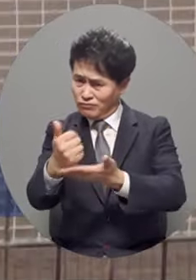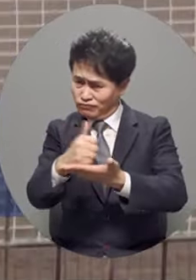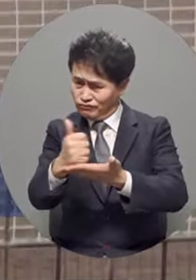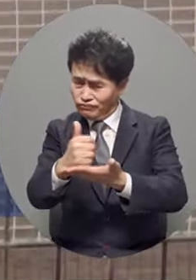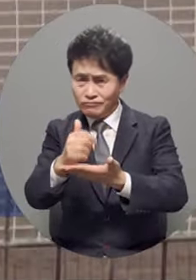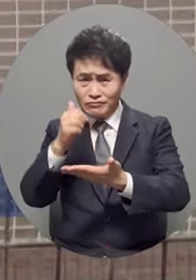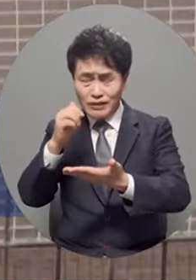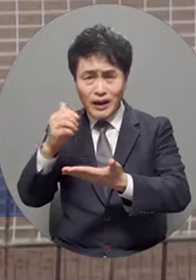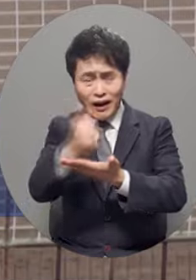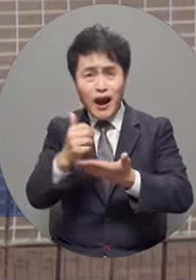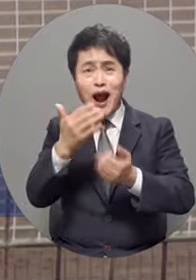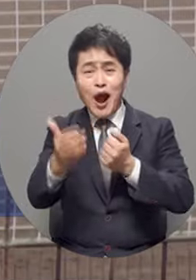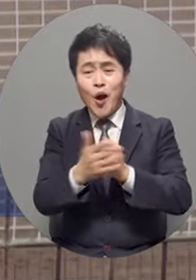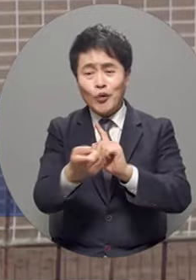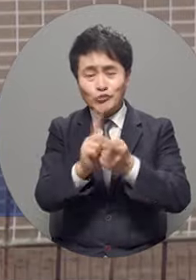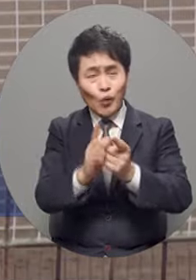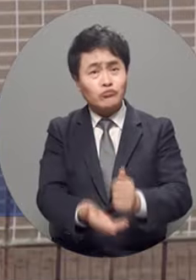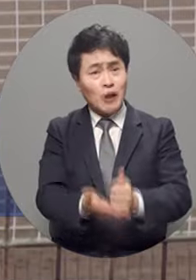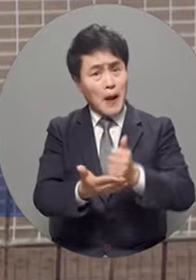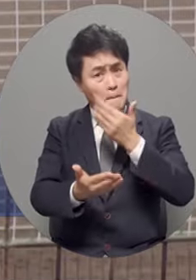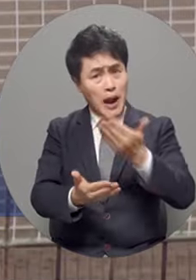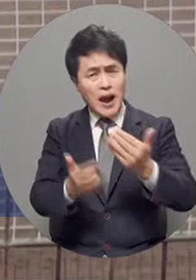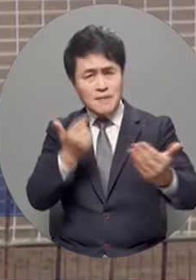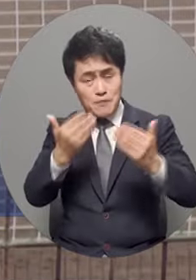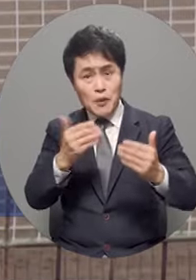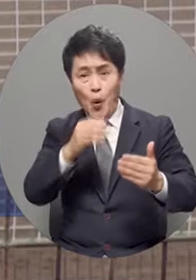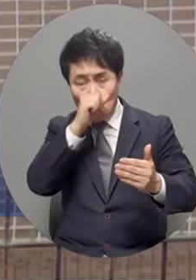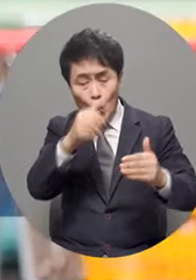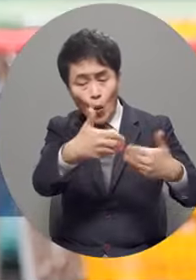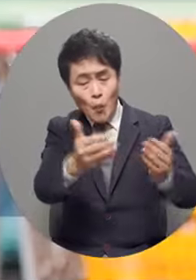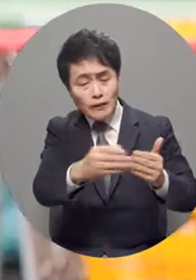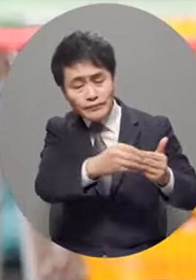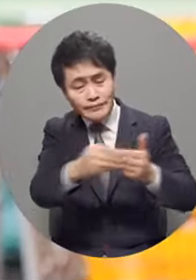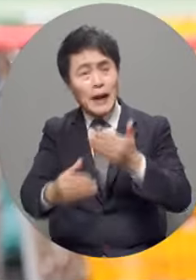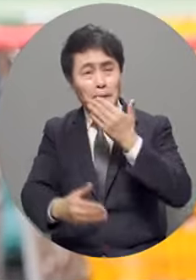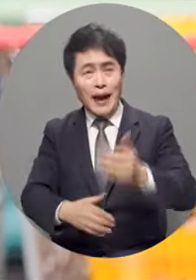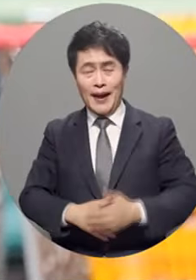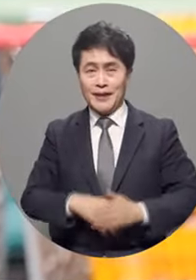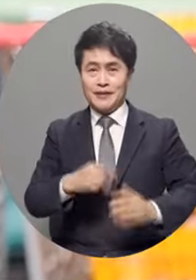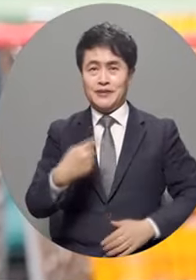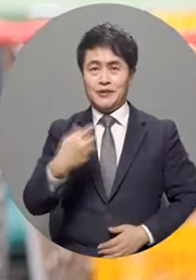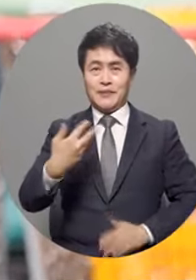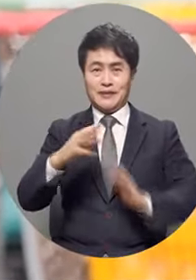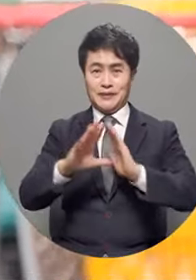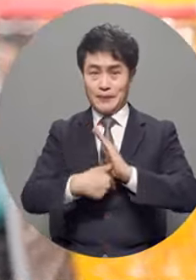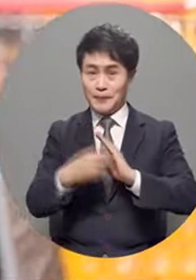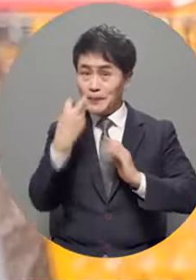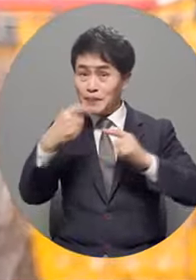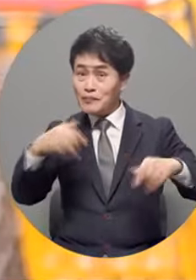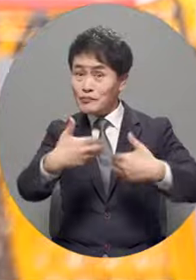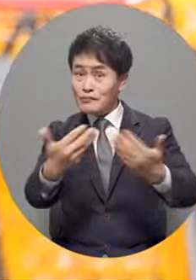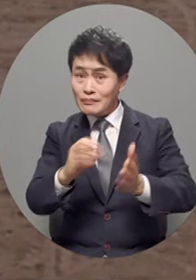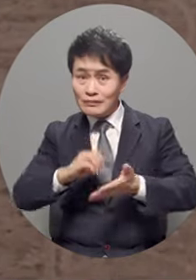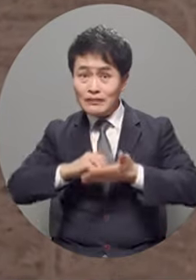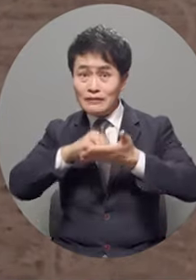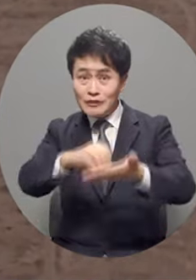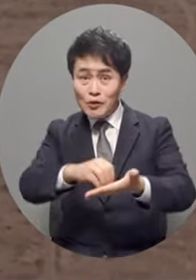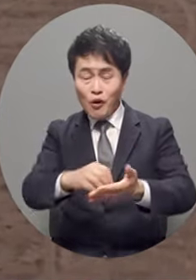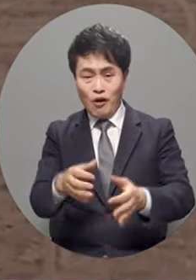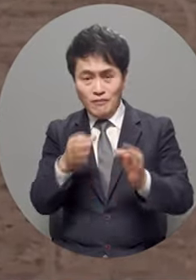서로 서로의 존중이 있다라고 하면 아마 분명히 팀은 좋은 방향으로 가지 않을까. 1980년대생 감독의 첫 등장으로